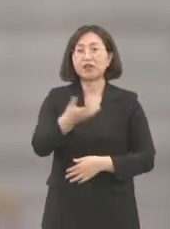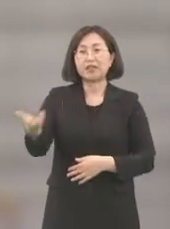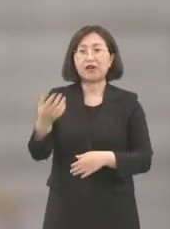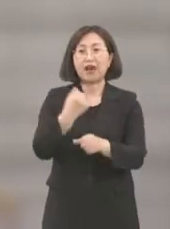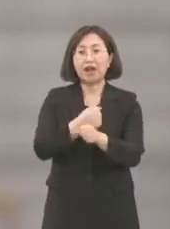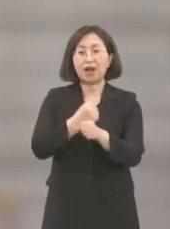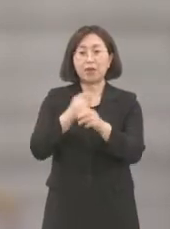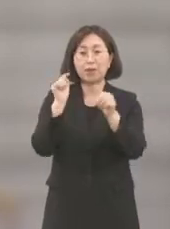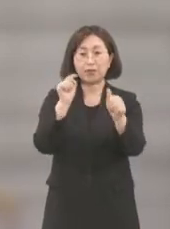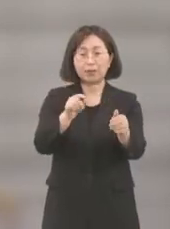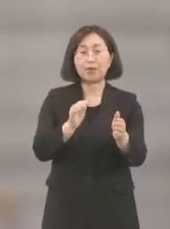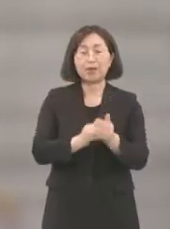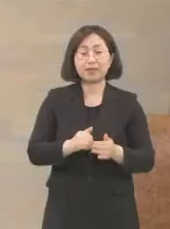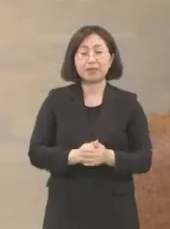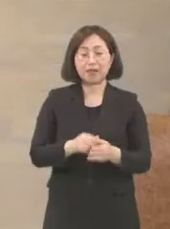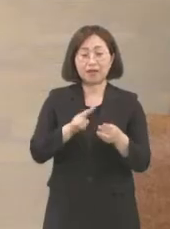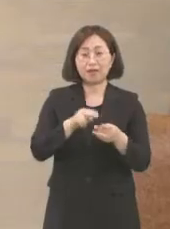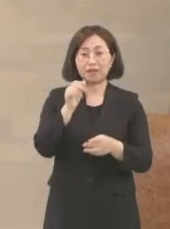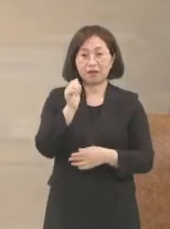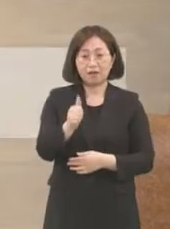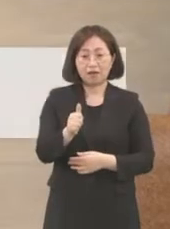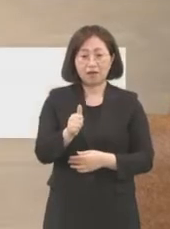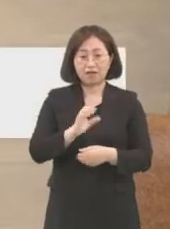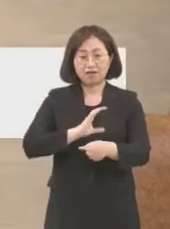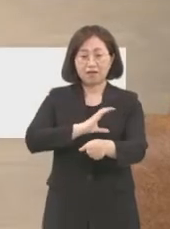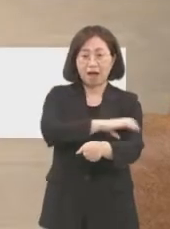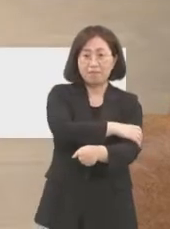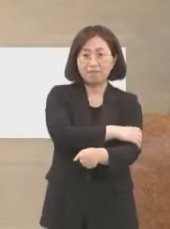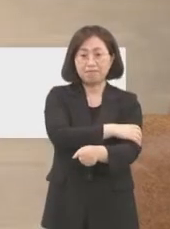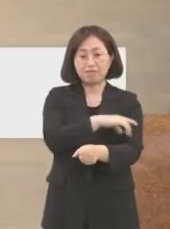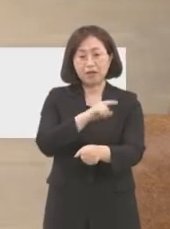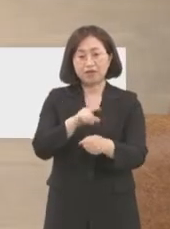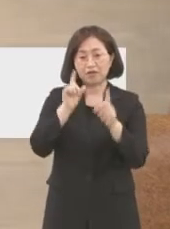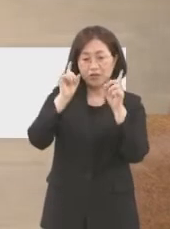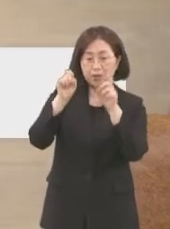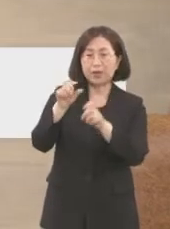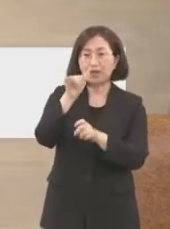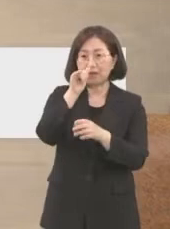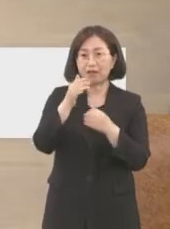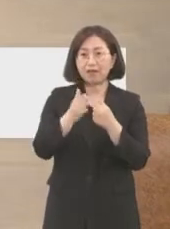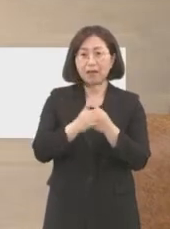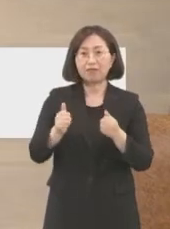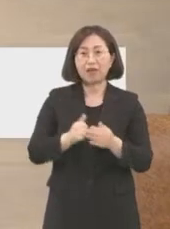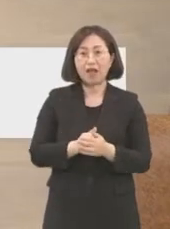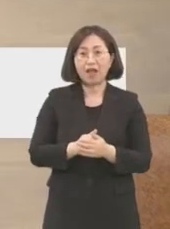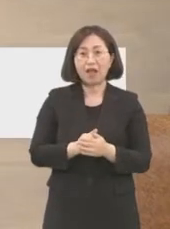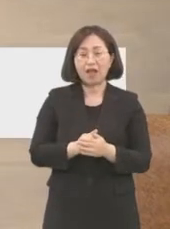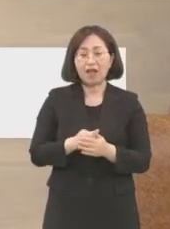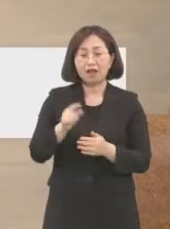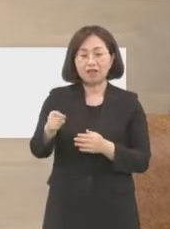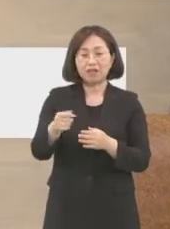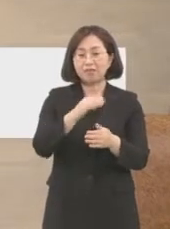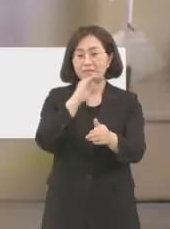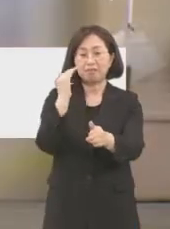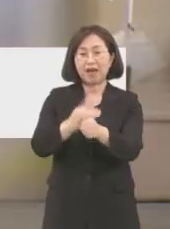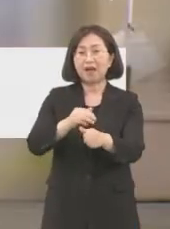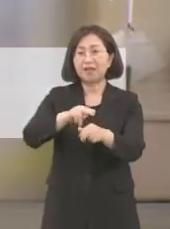겁니다. 센터장이 자꾸 갑질을 한다는 그 의혹이 있기 때문에 취하해서 그 사람